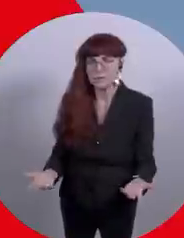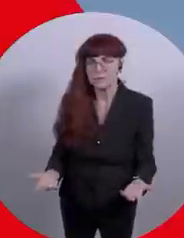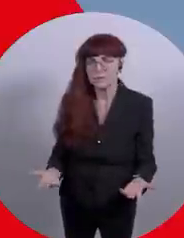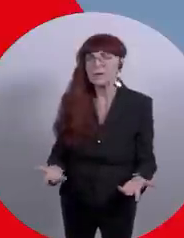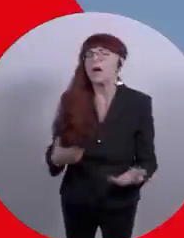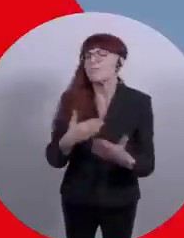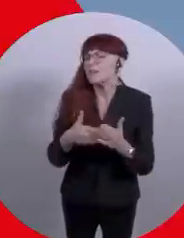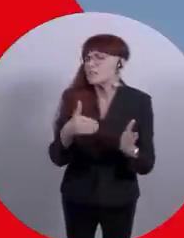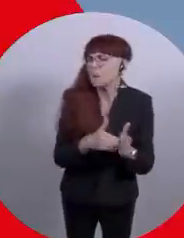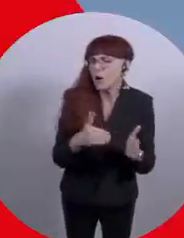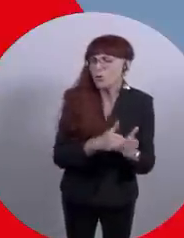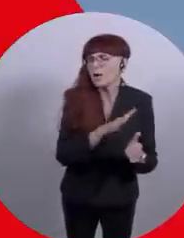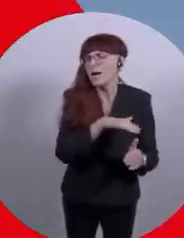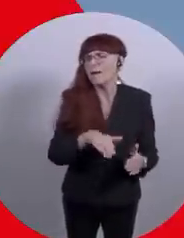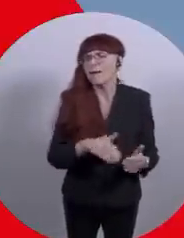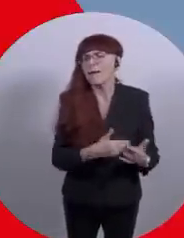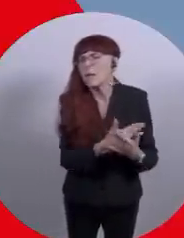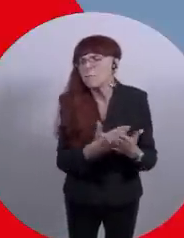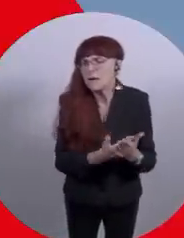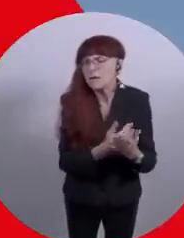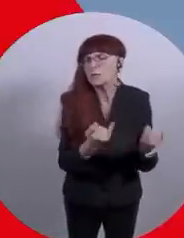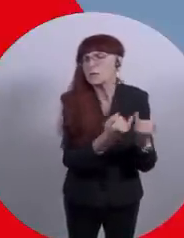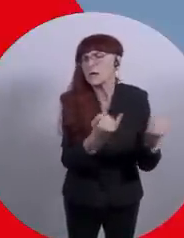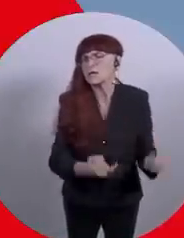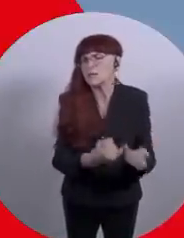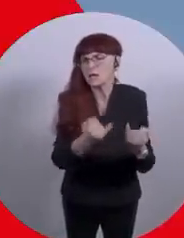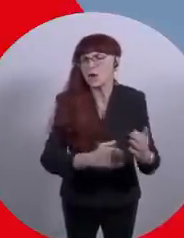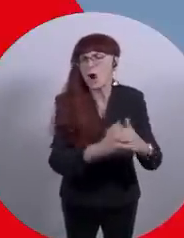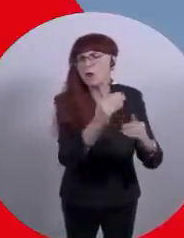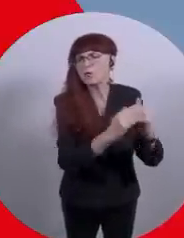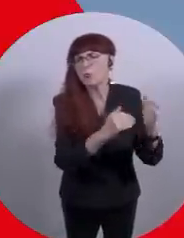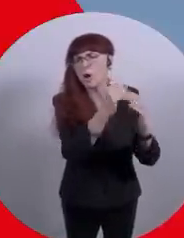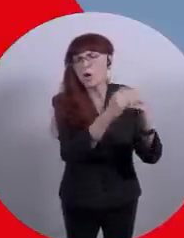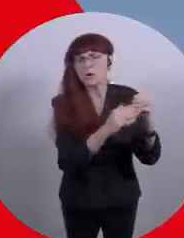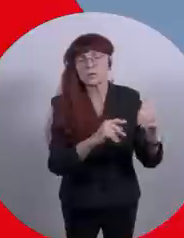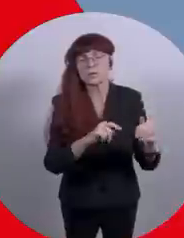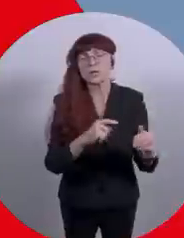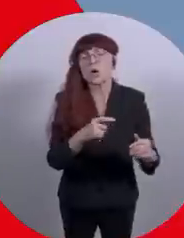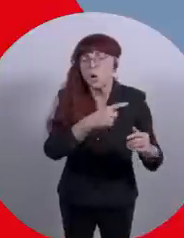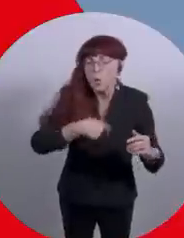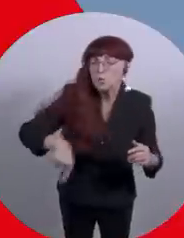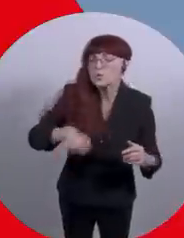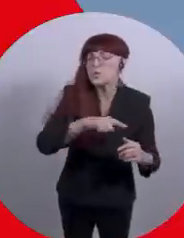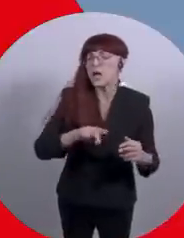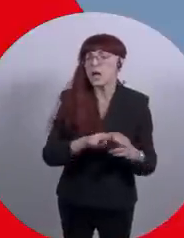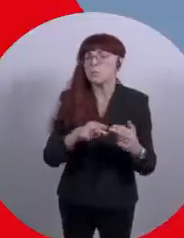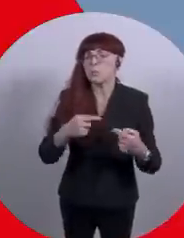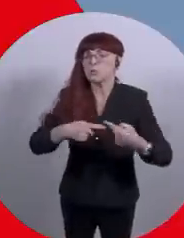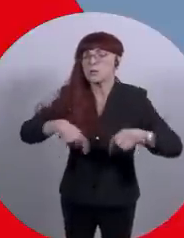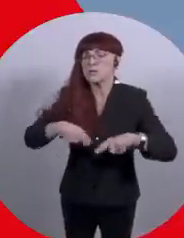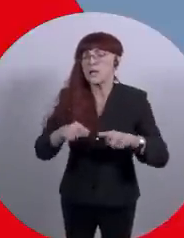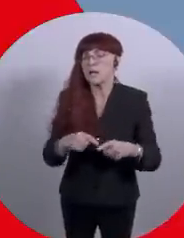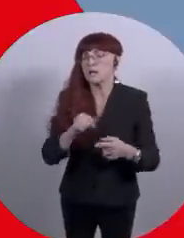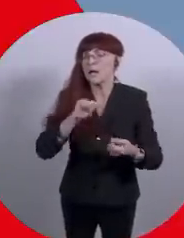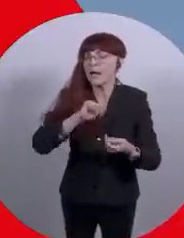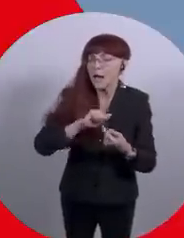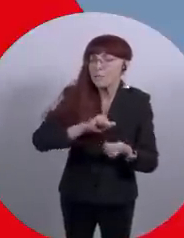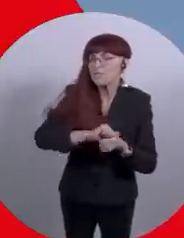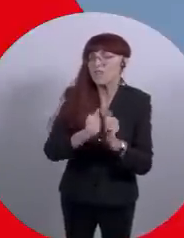Ausbau der kinderbildungseinrichtungen wofür in unserem Bundesländern so gekämpft wird unseren sozialdemokratischen